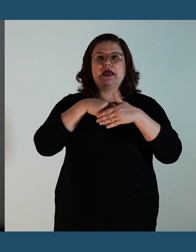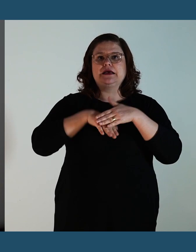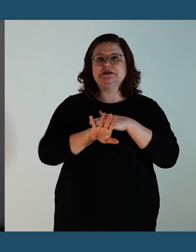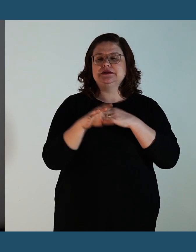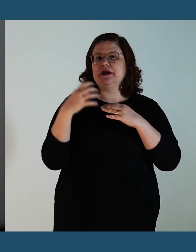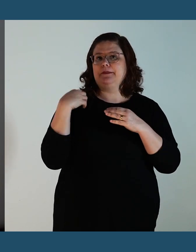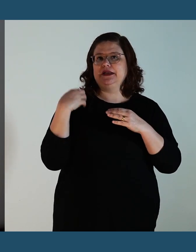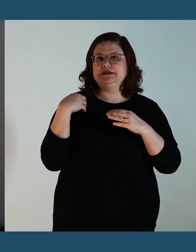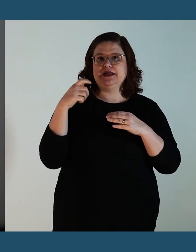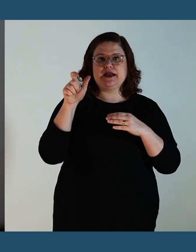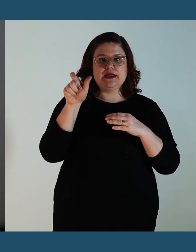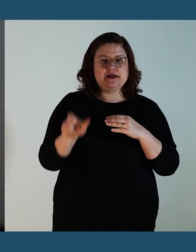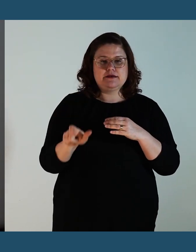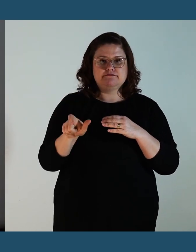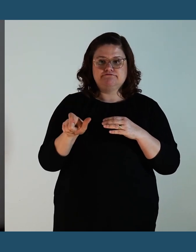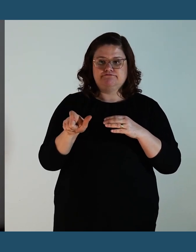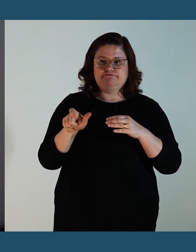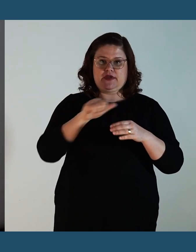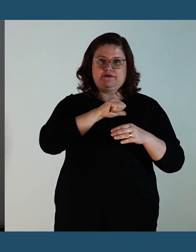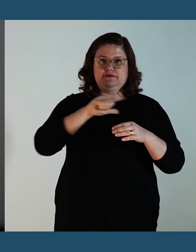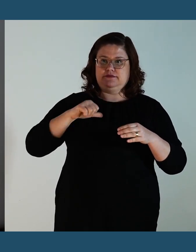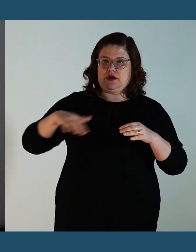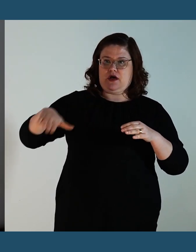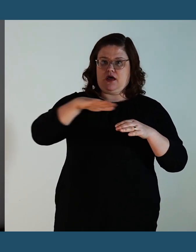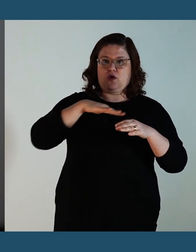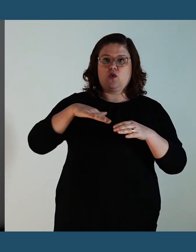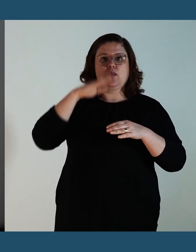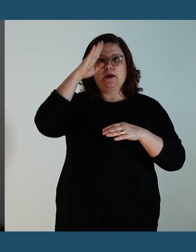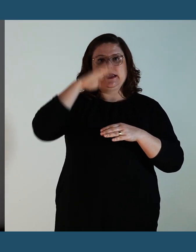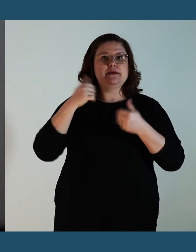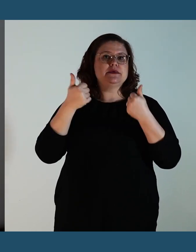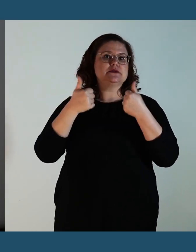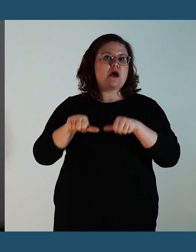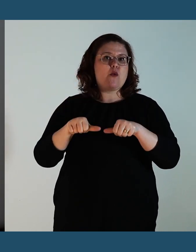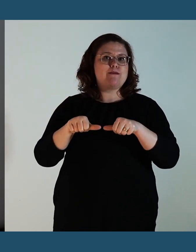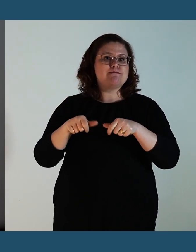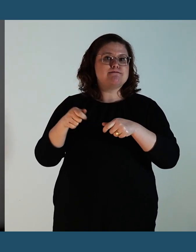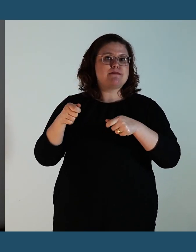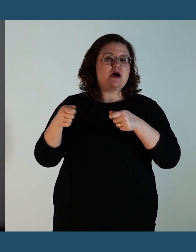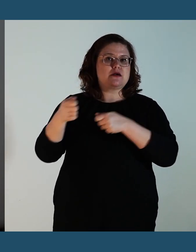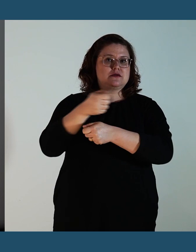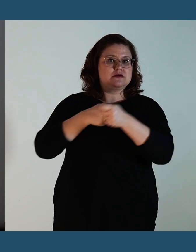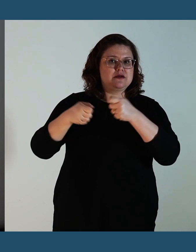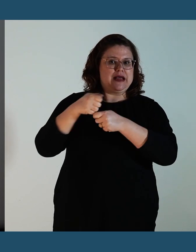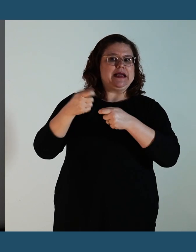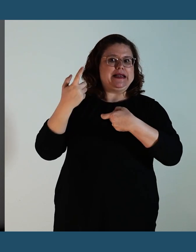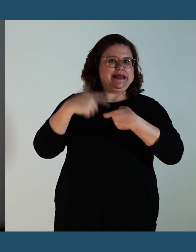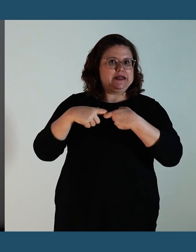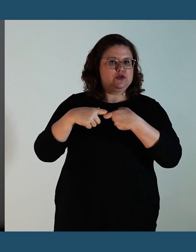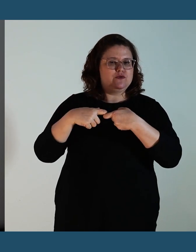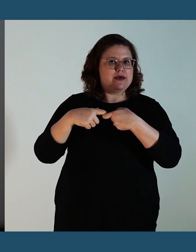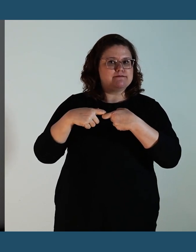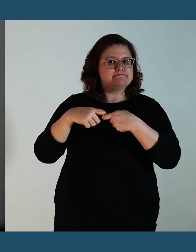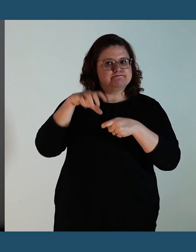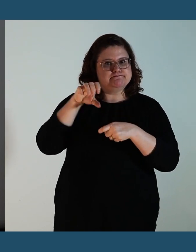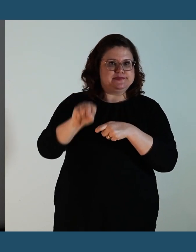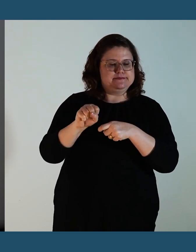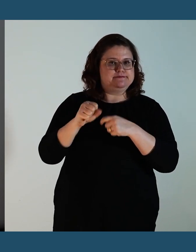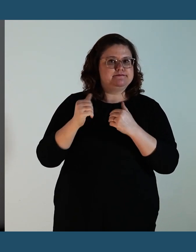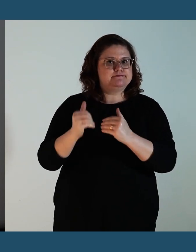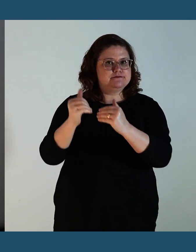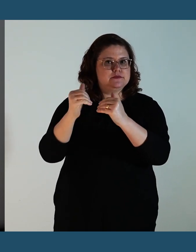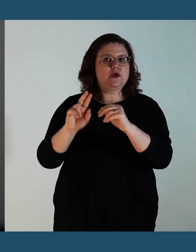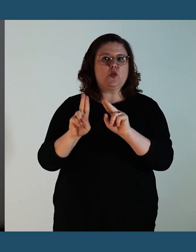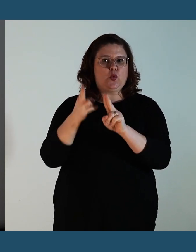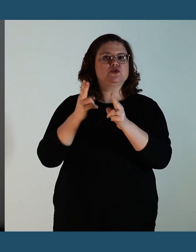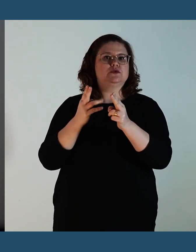sisäministerin hallinnon alalta sen, että ihmiskauppaan puuttumista on myös edistetty todella merkittävästi ja ihan uudella